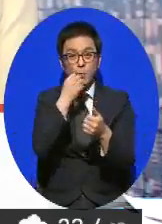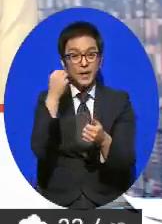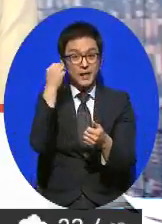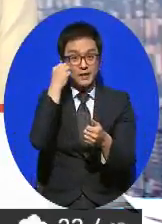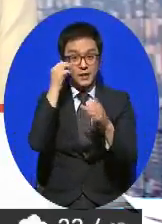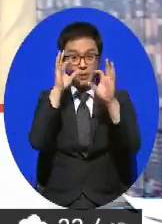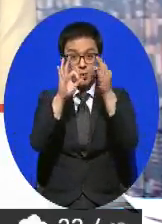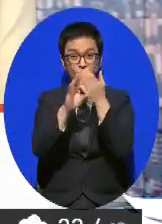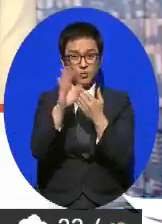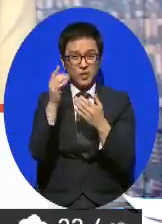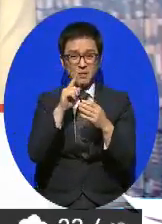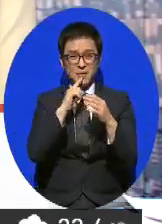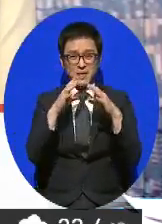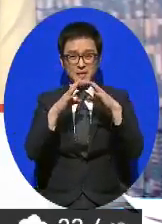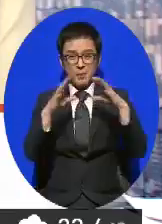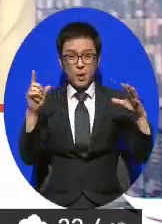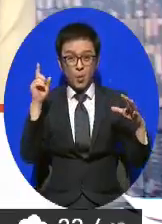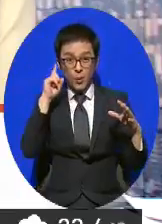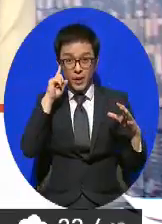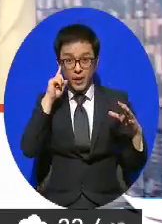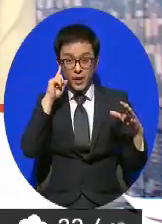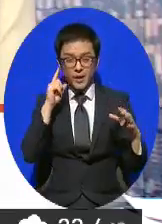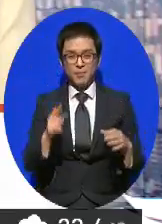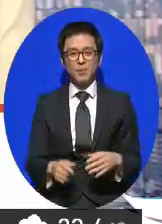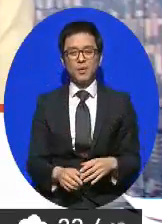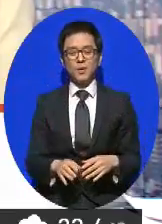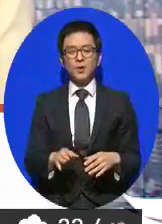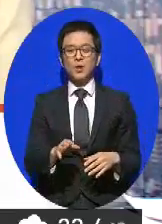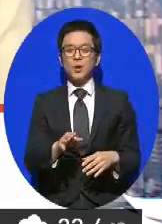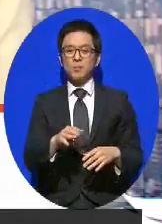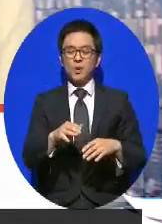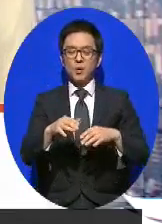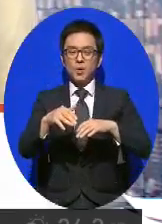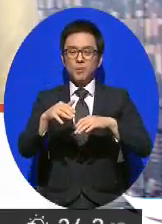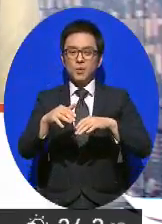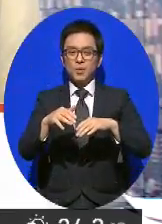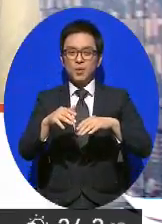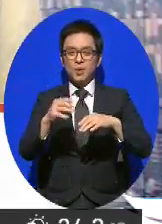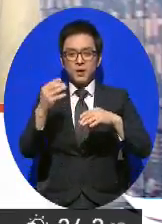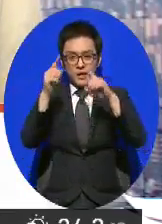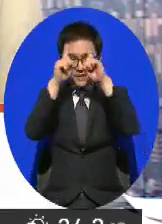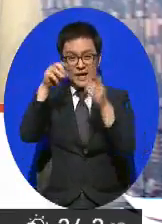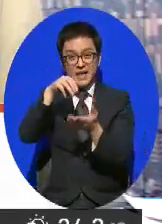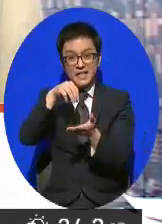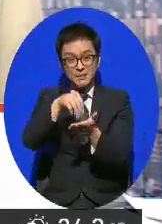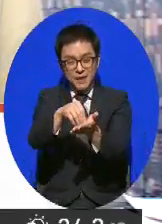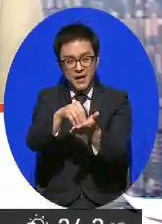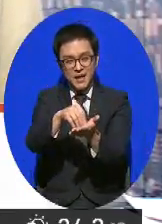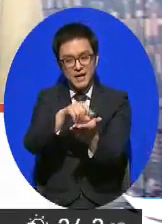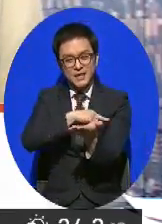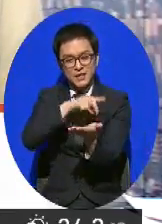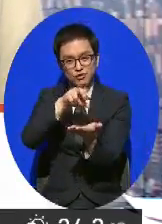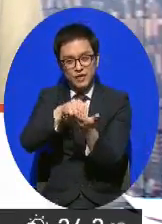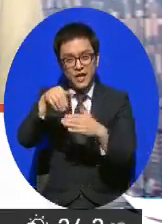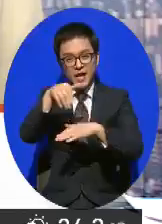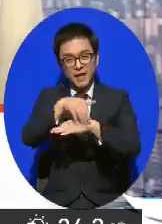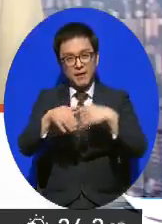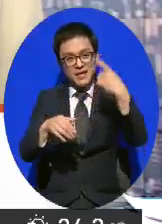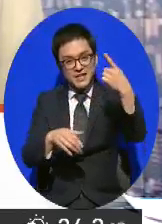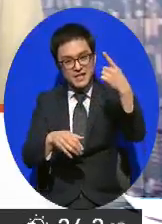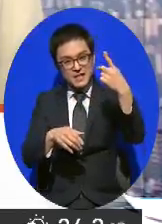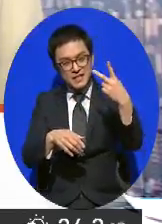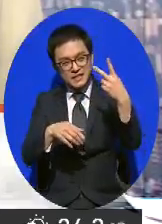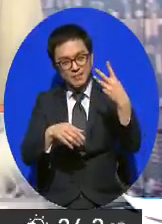같은 글을 여러 개 올리거나 인신 공격도 많습니다. 네, 하지만 공론화위원회 측은 개입할 생각이 없어